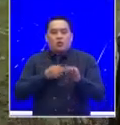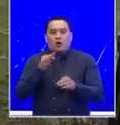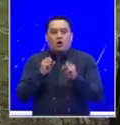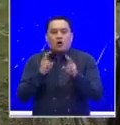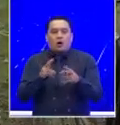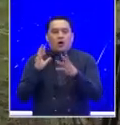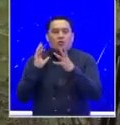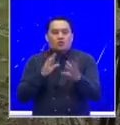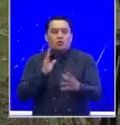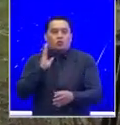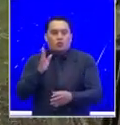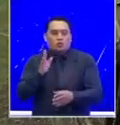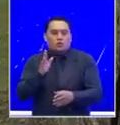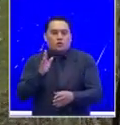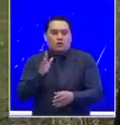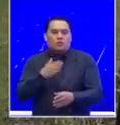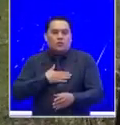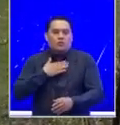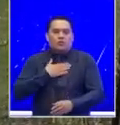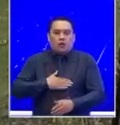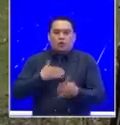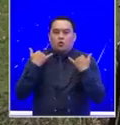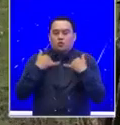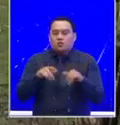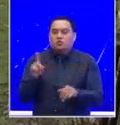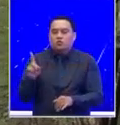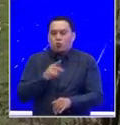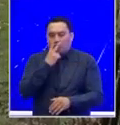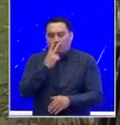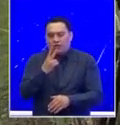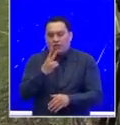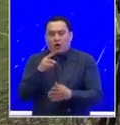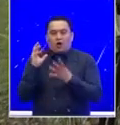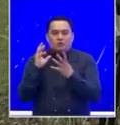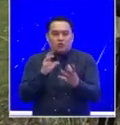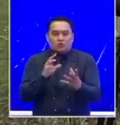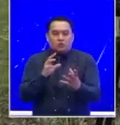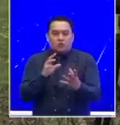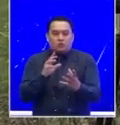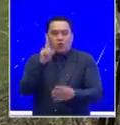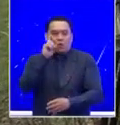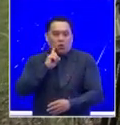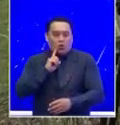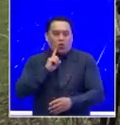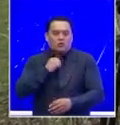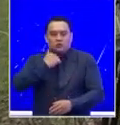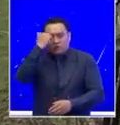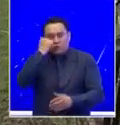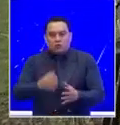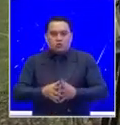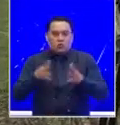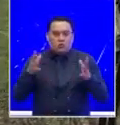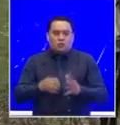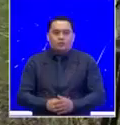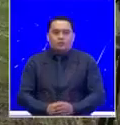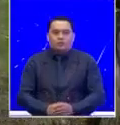ехать в автобусе, и, оказывается, были приятно удивлены, когда увидели автобусы лежачие, с комфортом поедем, спасибо большое. Пожалуйста,